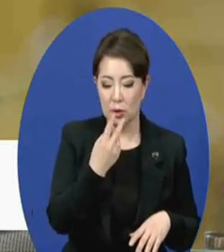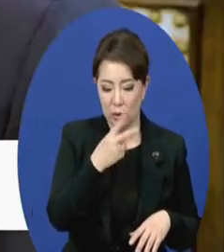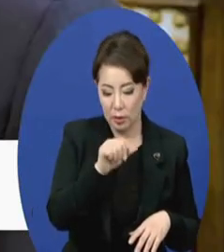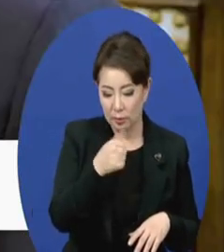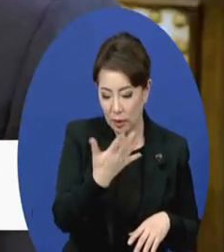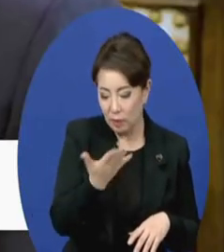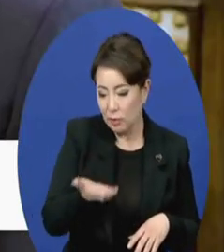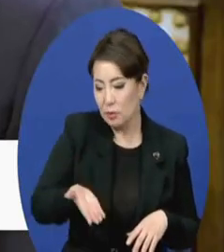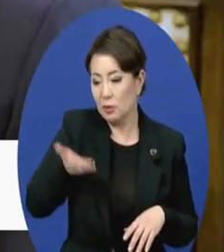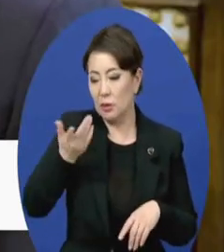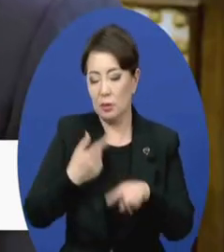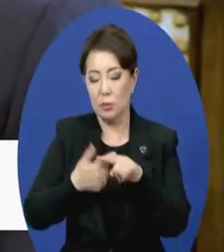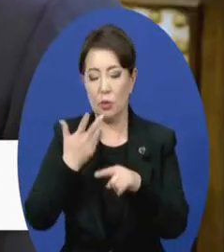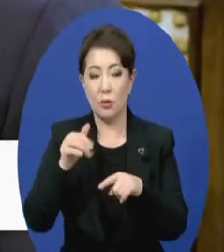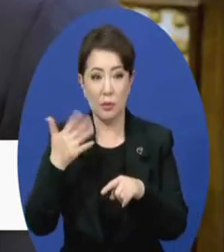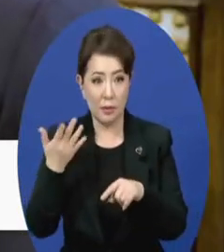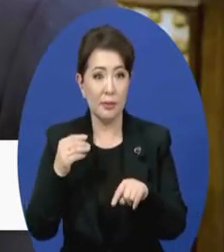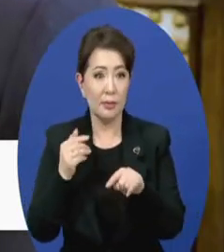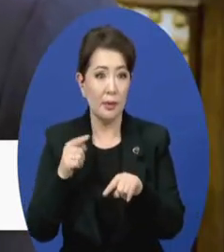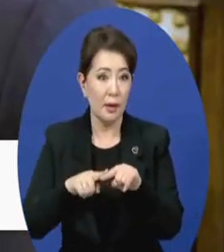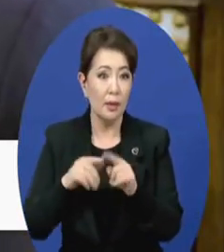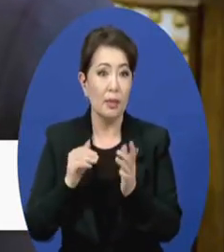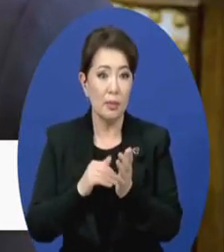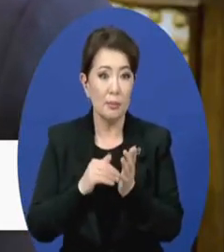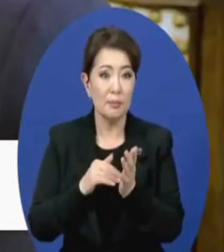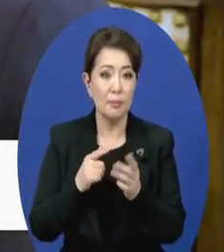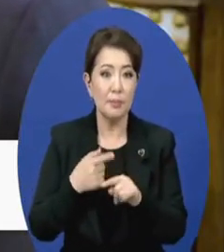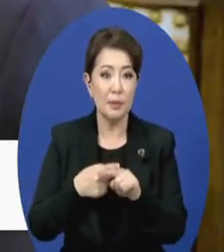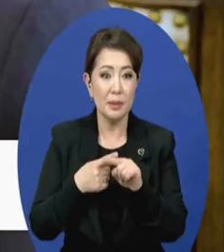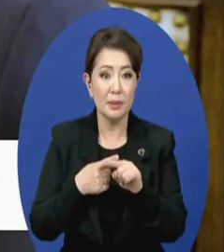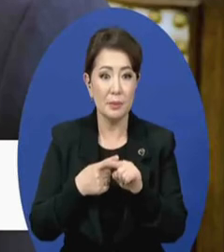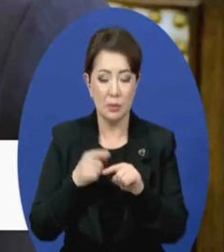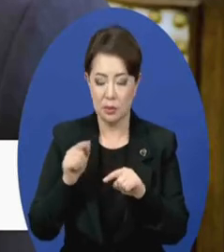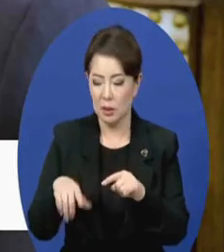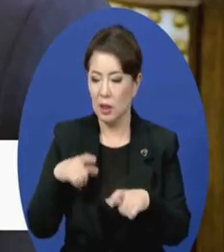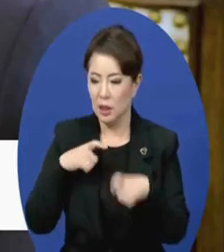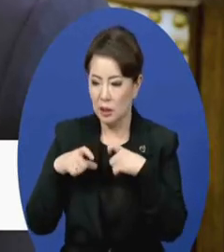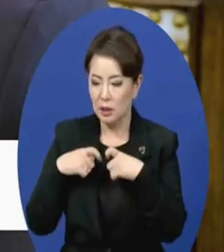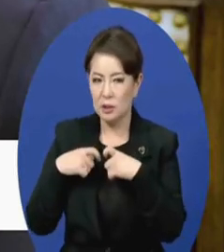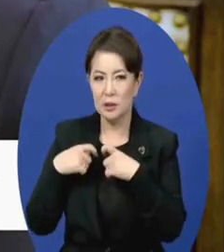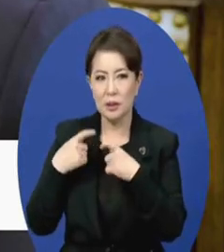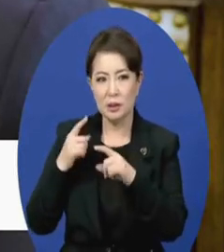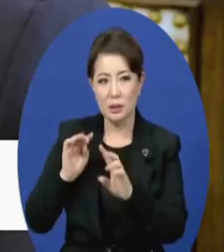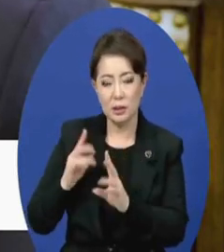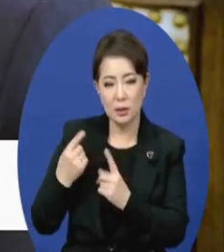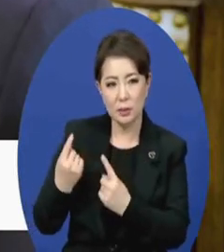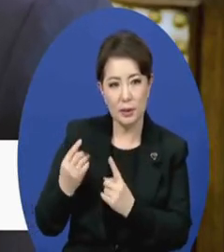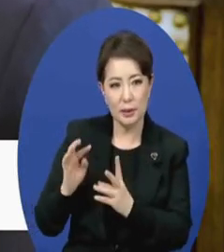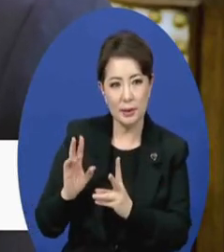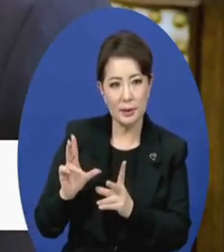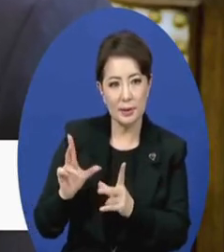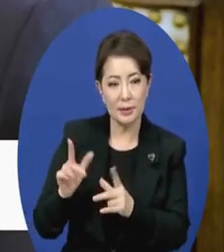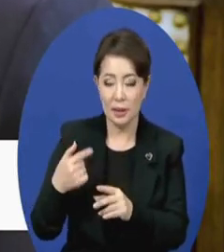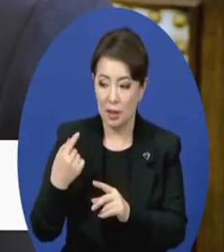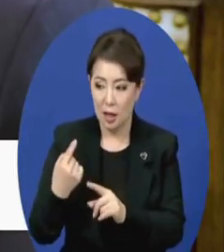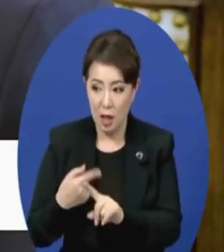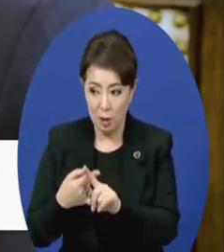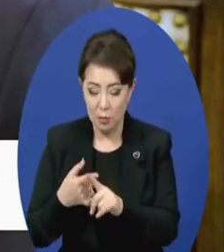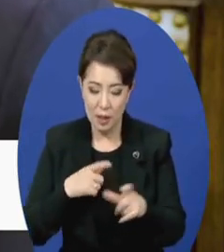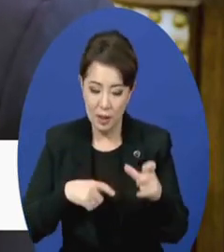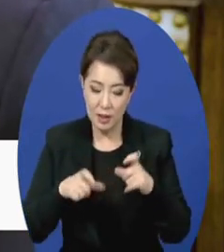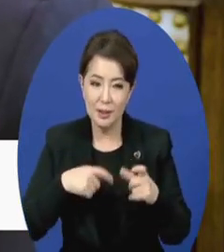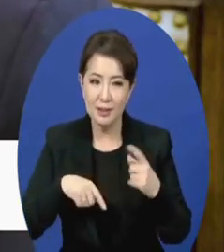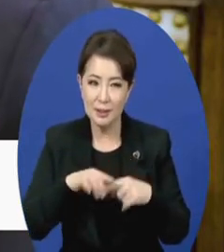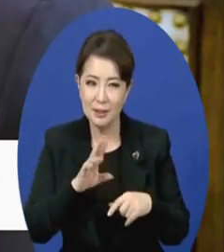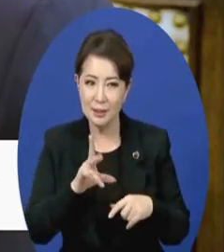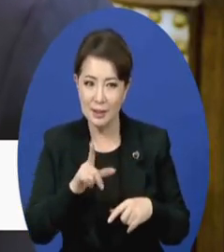дахин нэмэгдсэн. За хамгийн гол нь эдийн засгийн хүлээлт эерэг болж ирж байгаа гэсэн. Хүлээлтийн эрэг болж байна. За эдийн засаг ер нь хөдлөх юм